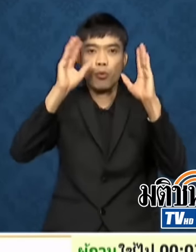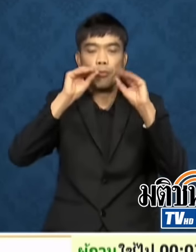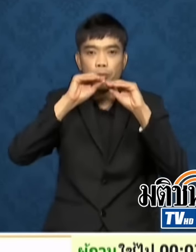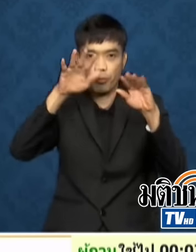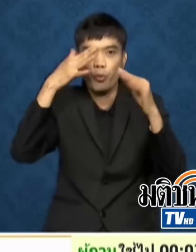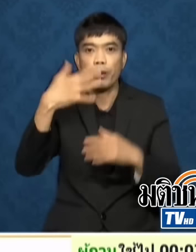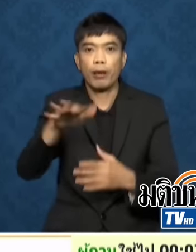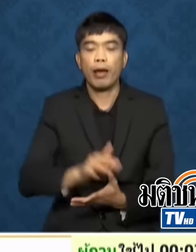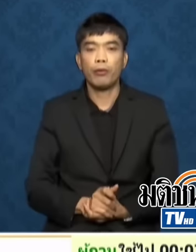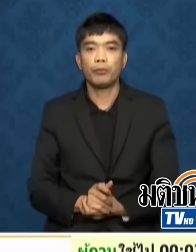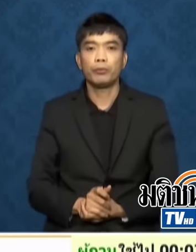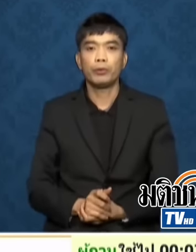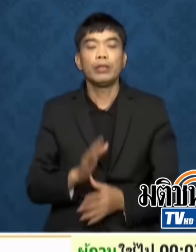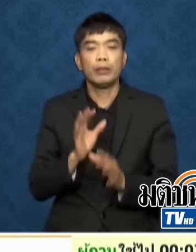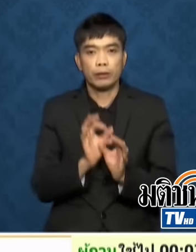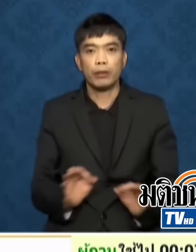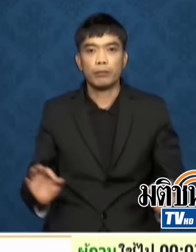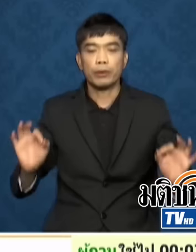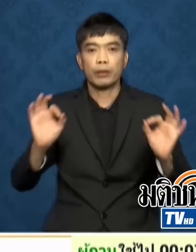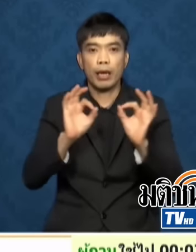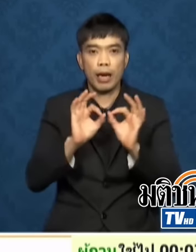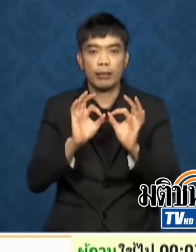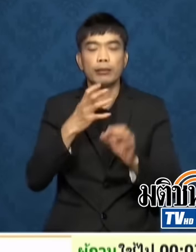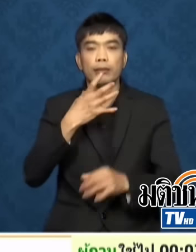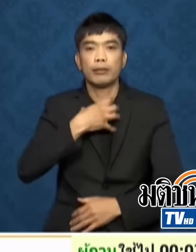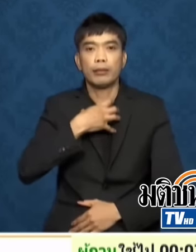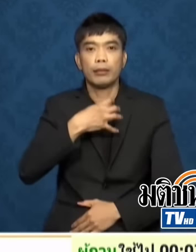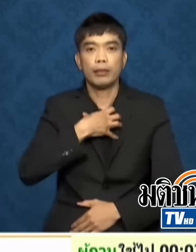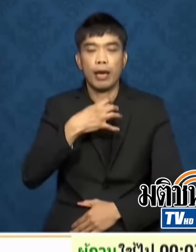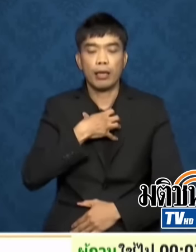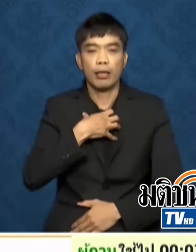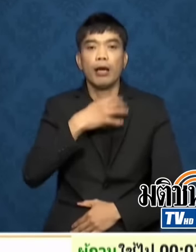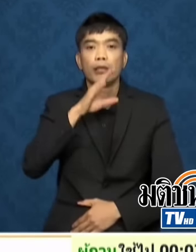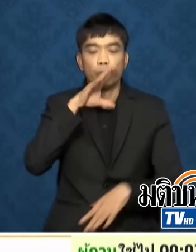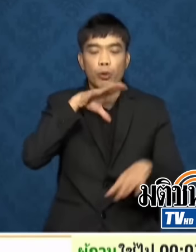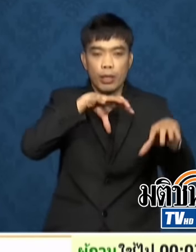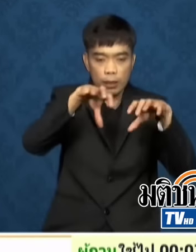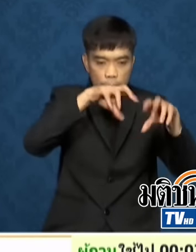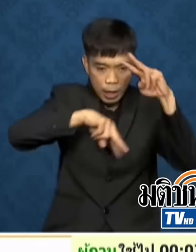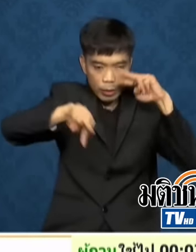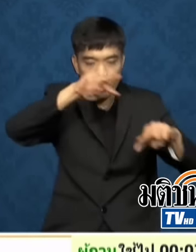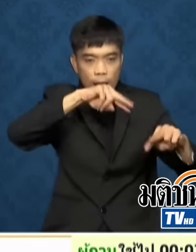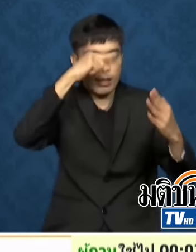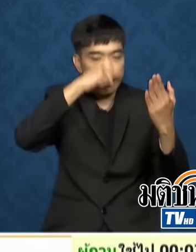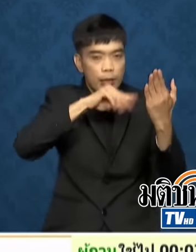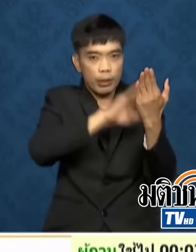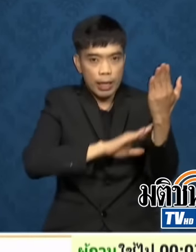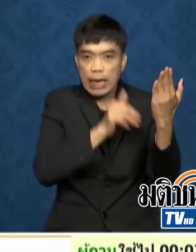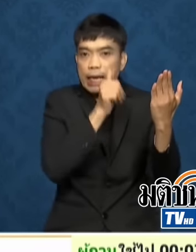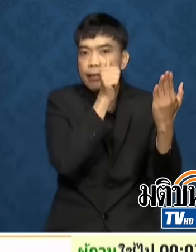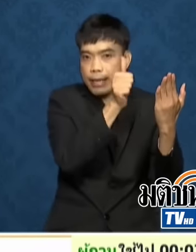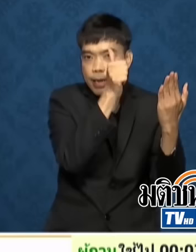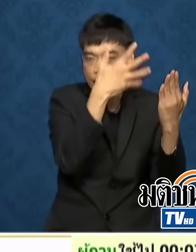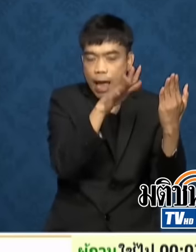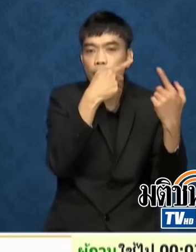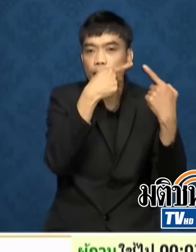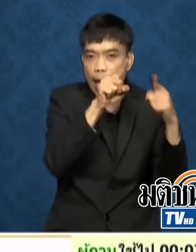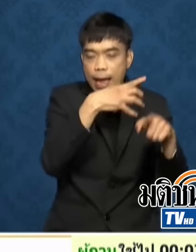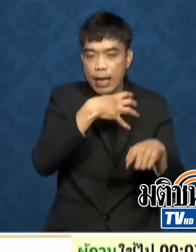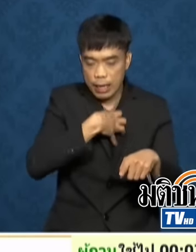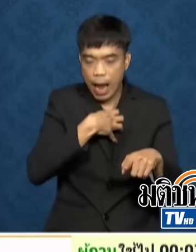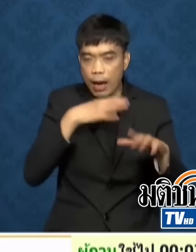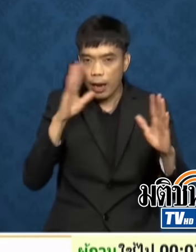คัญสิ่งที่ผมอยากจะให้เกิดขึ้นนอกจากเป็นการบริหารบ้านเมืองที่ดีแล้วผมยังจะส่งเสริมให้ทุก